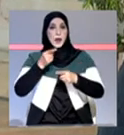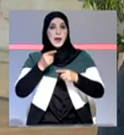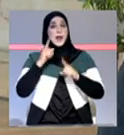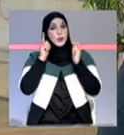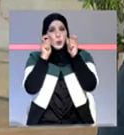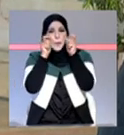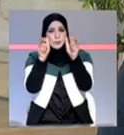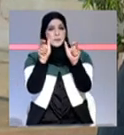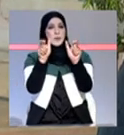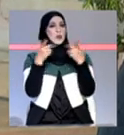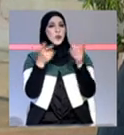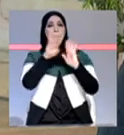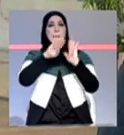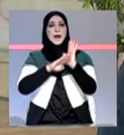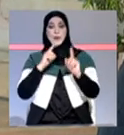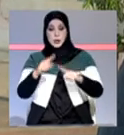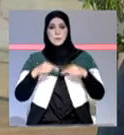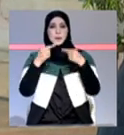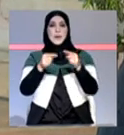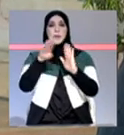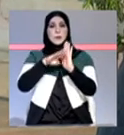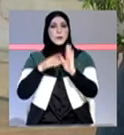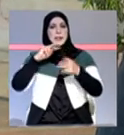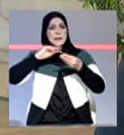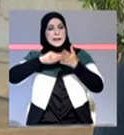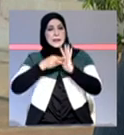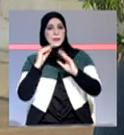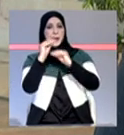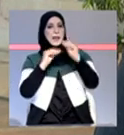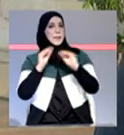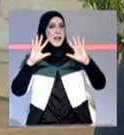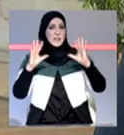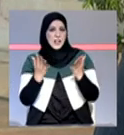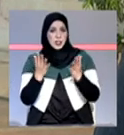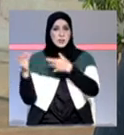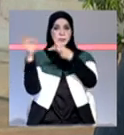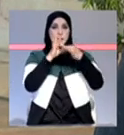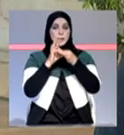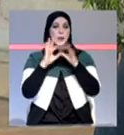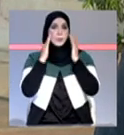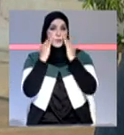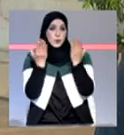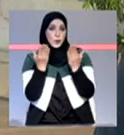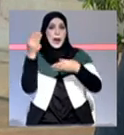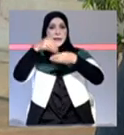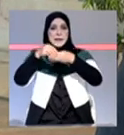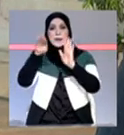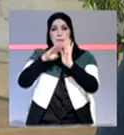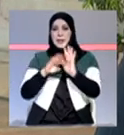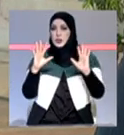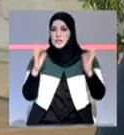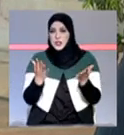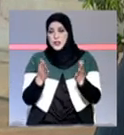اه ال اه البرنامج المخطط التنموي تتعلق ايضا برؤيه ال ال من وان الاقتصادي و تتعلق